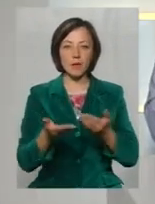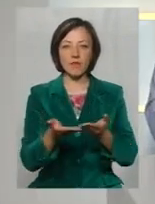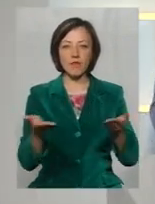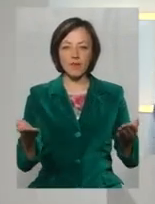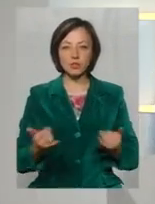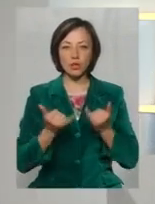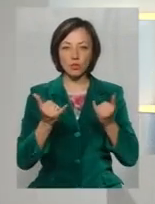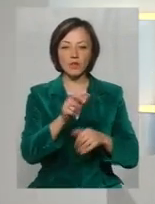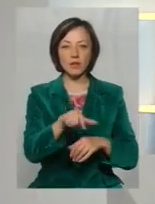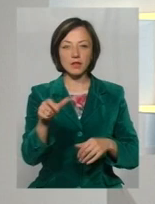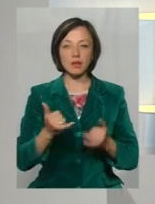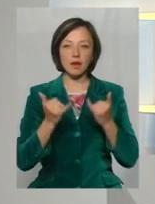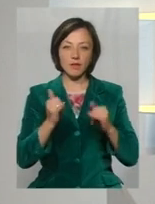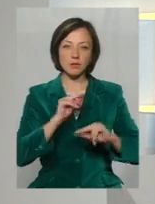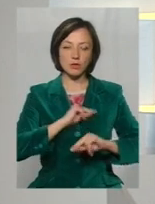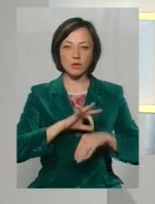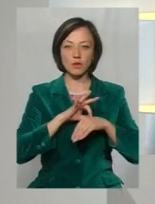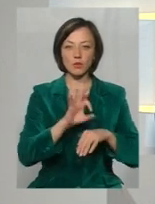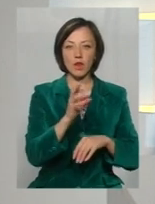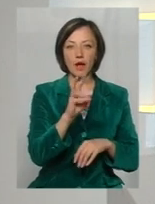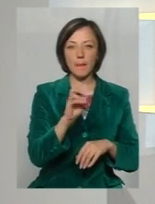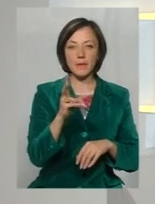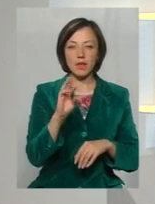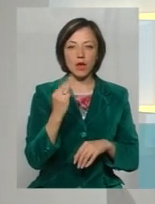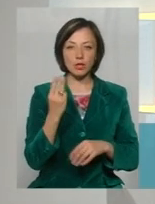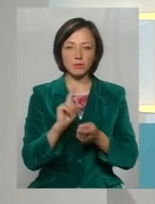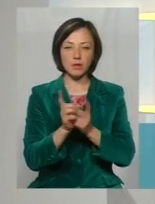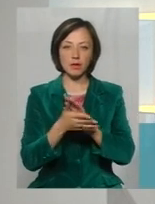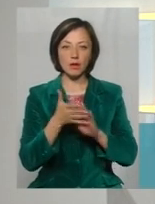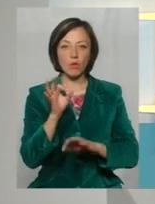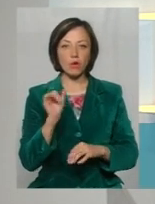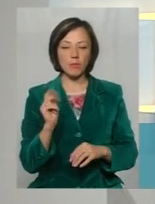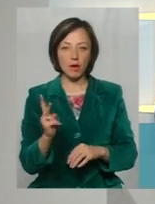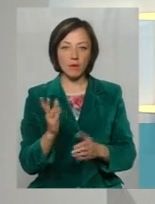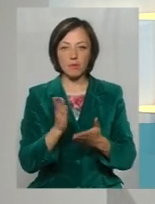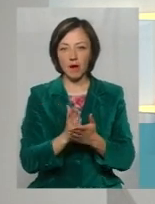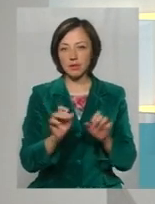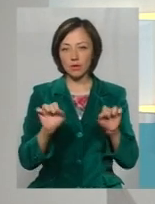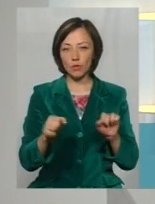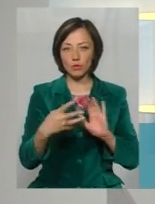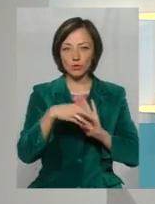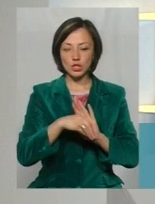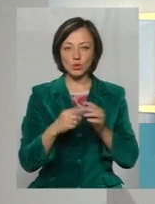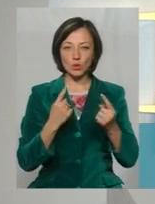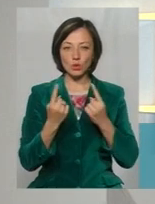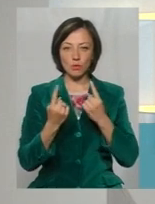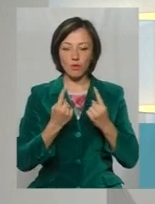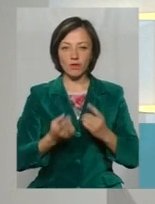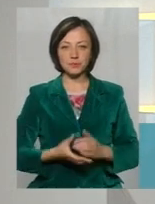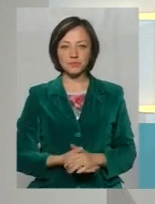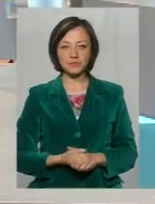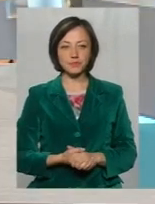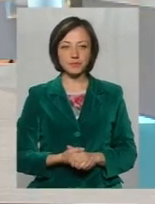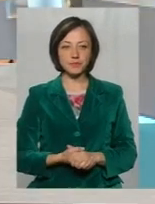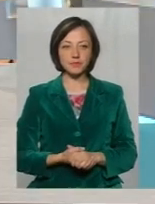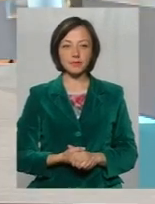глядачі. Для вас у студії наживо працюють ведуча Олена Каміняш, на мову жестів перекладає Ольга Рибак. Маєте нагоду долучитись до розмови. Пані